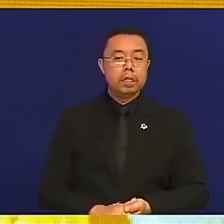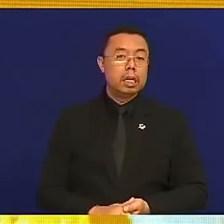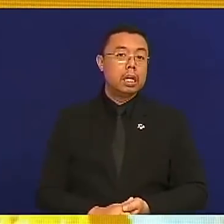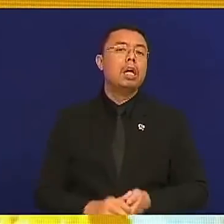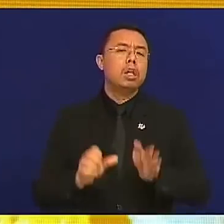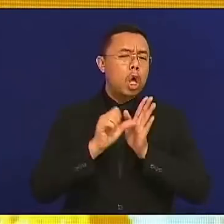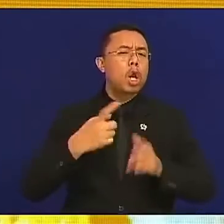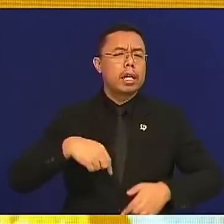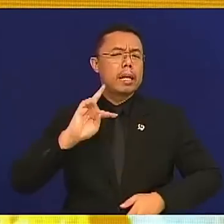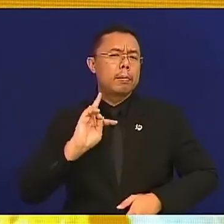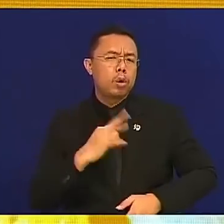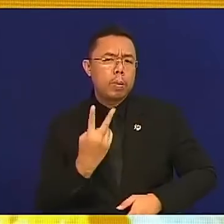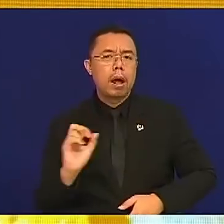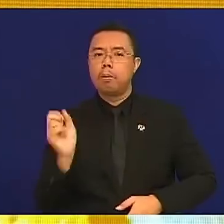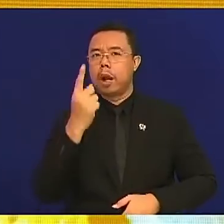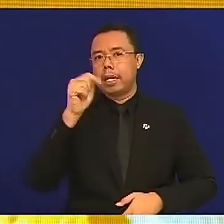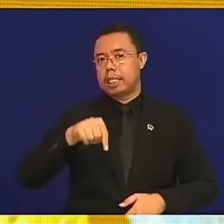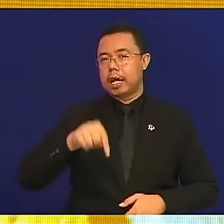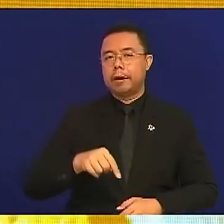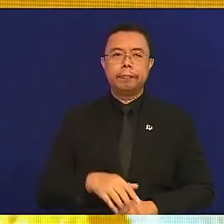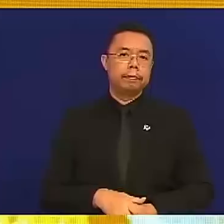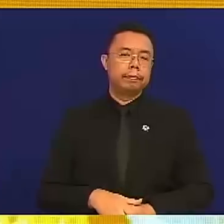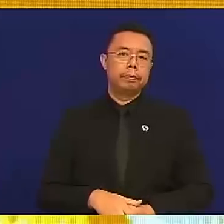Tolong kita berubah mulai sekarang.